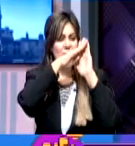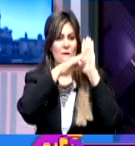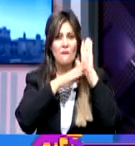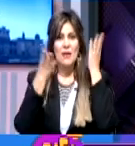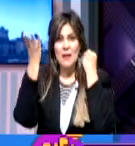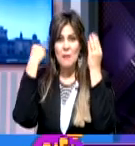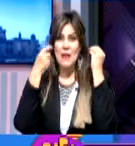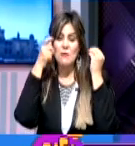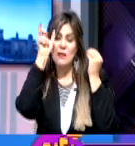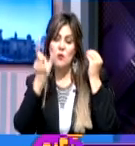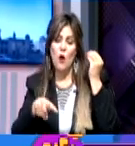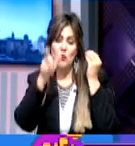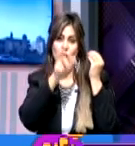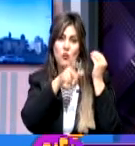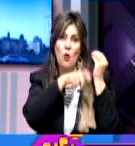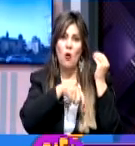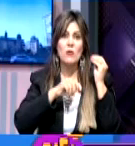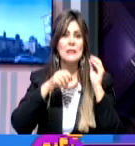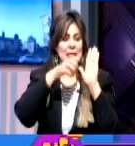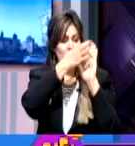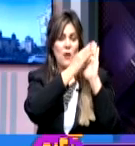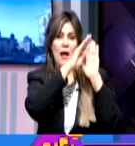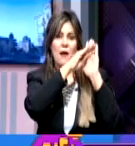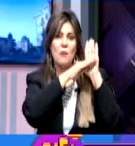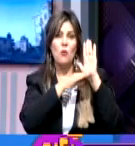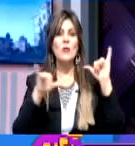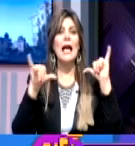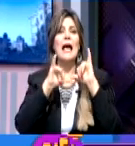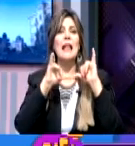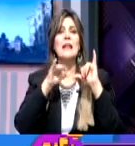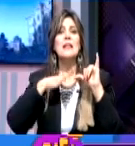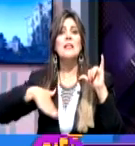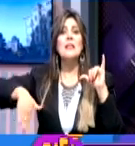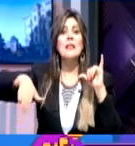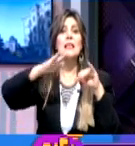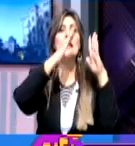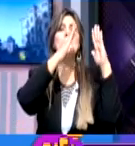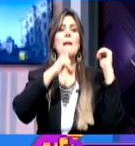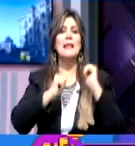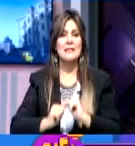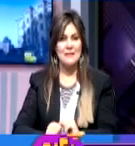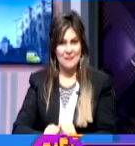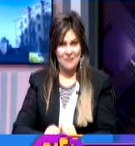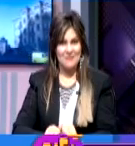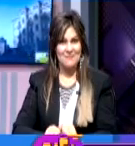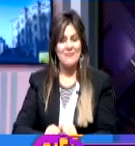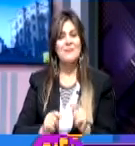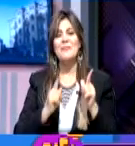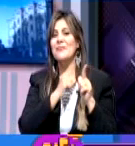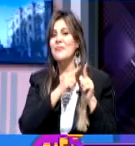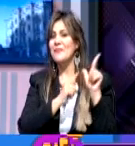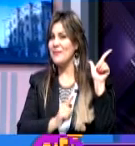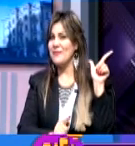بأرقام محددة بعيدا عن هذه المروحة في الأرقام.